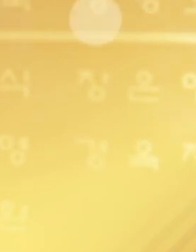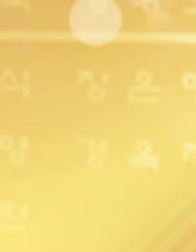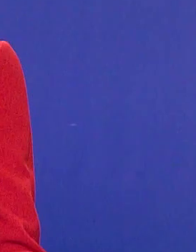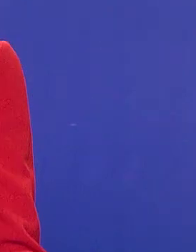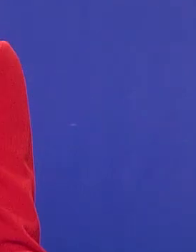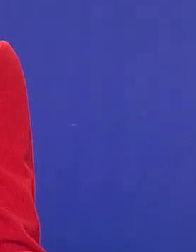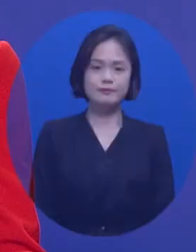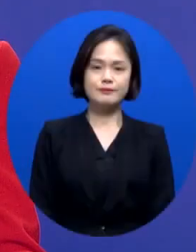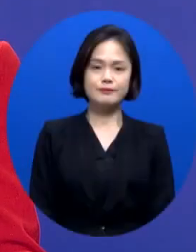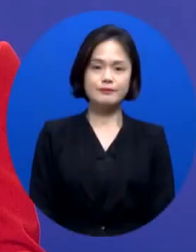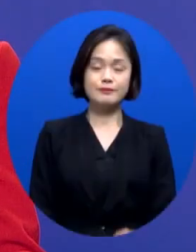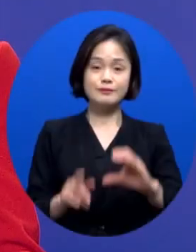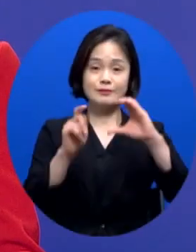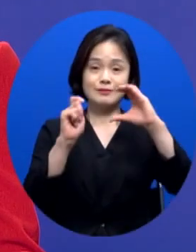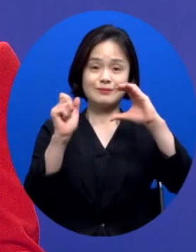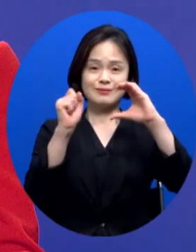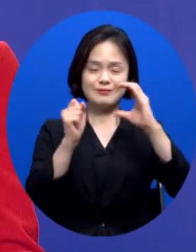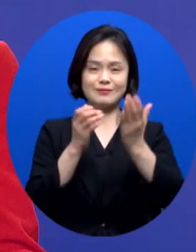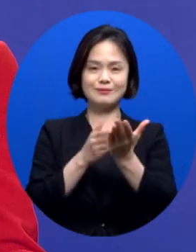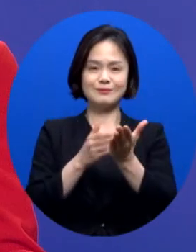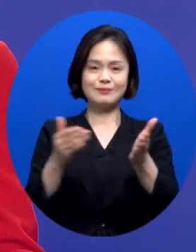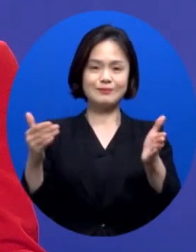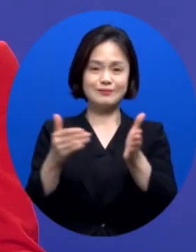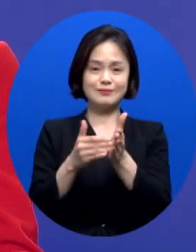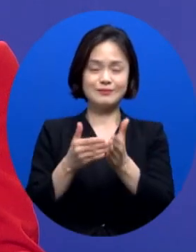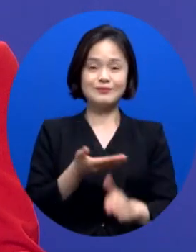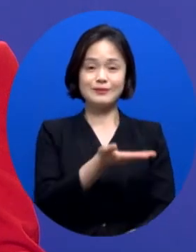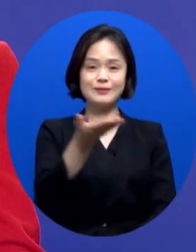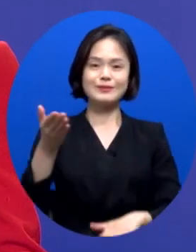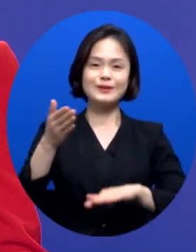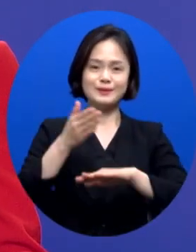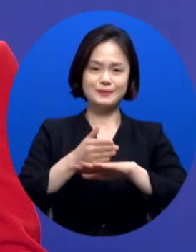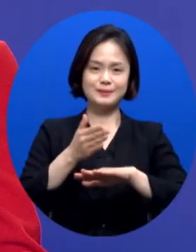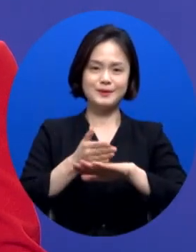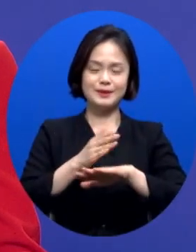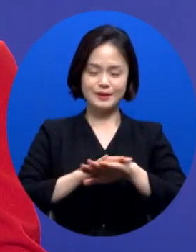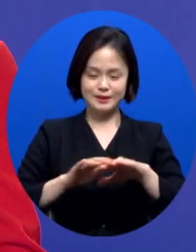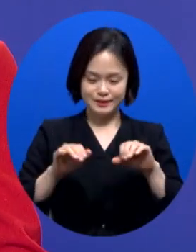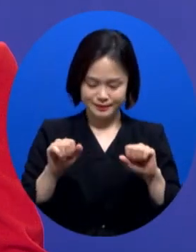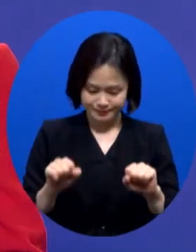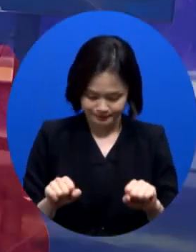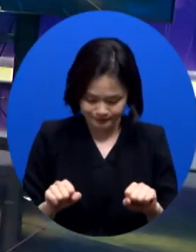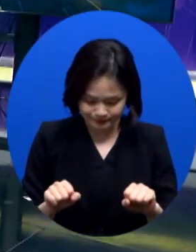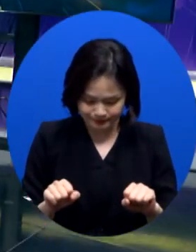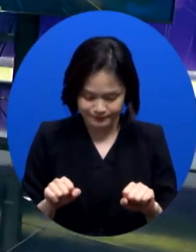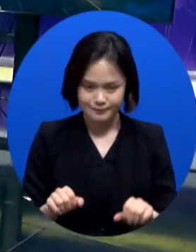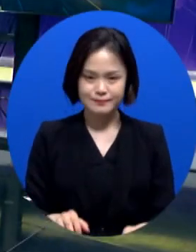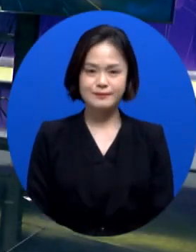CTS 뉴스 오늘 순서 여기까지입니다. 시청해주신 여러분 고맙습니다.